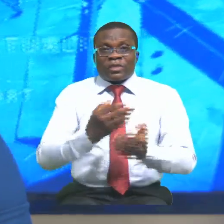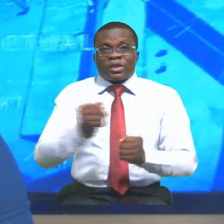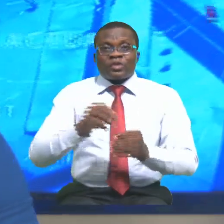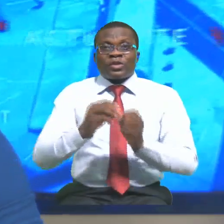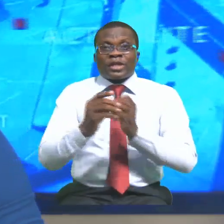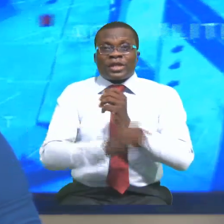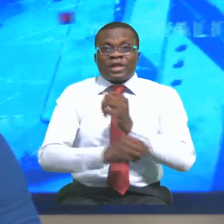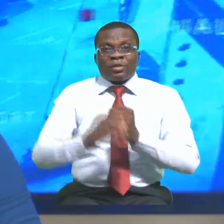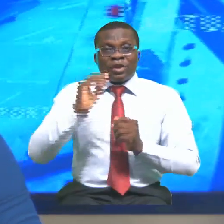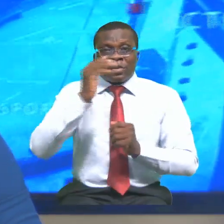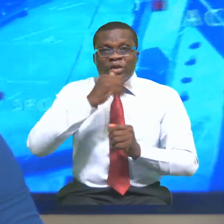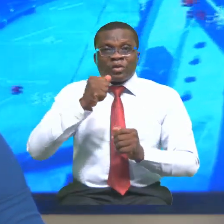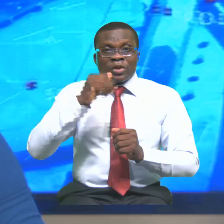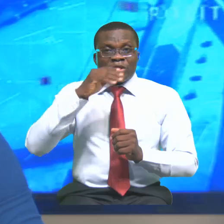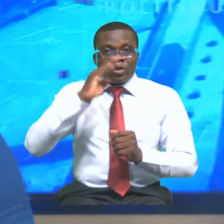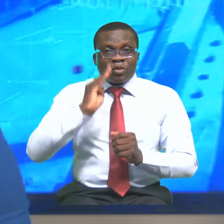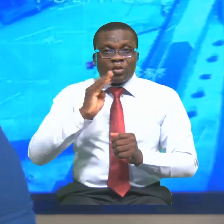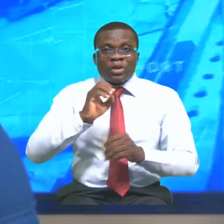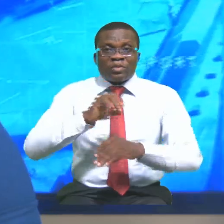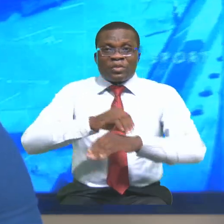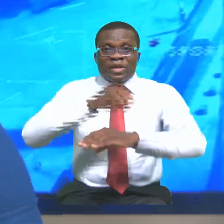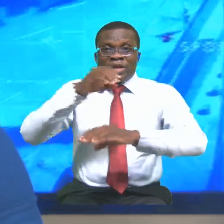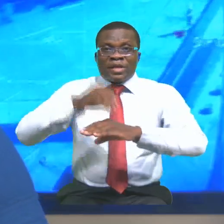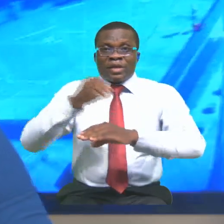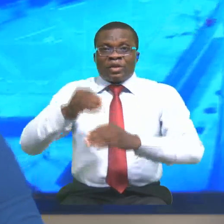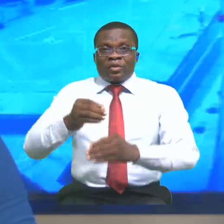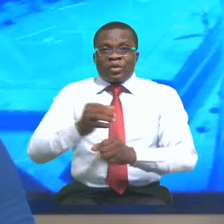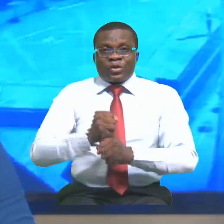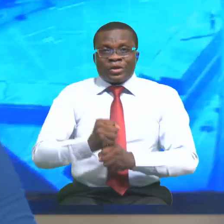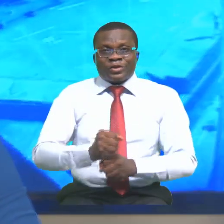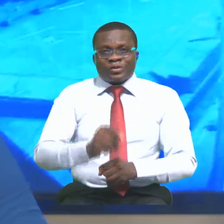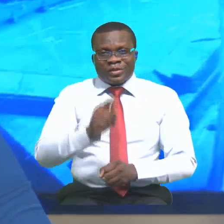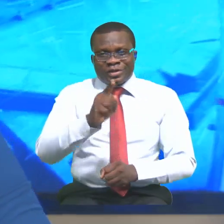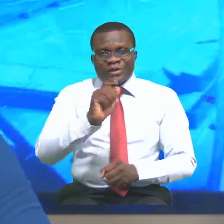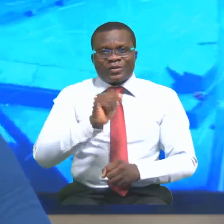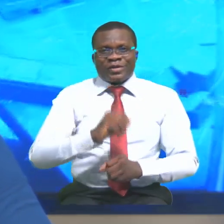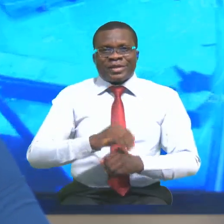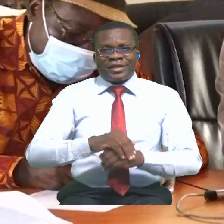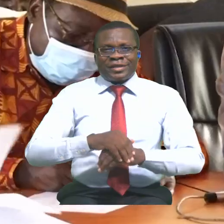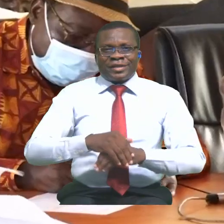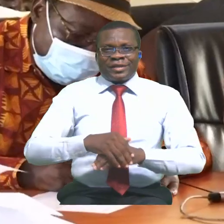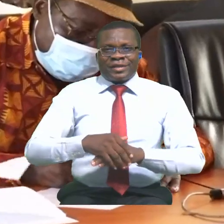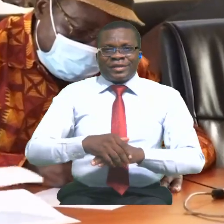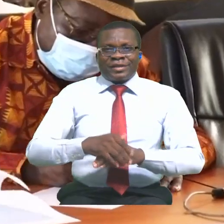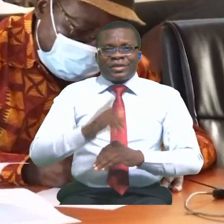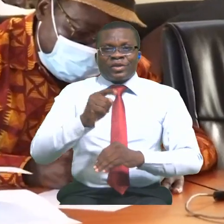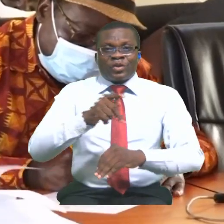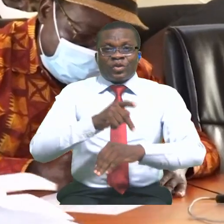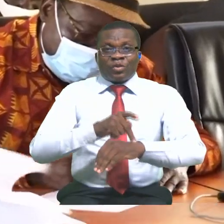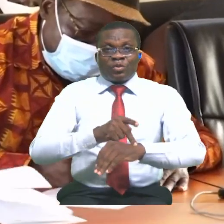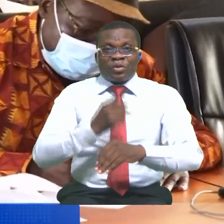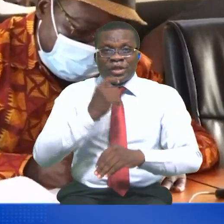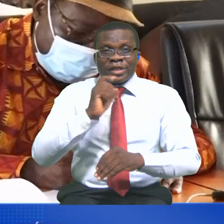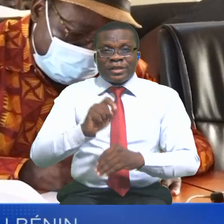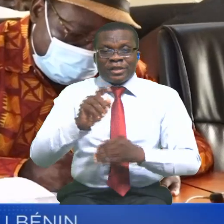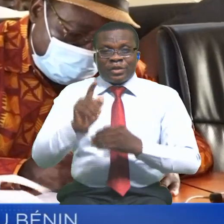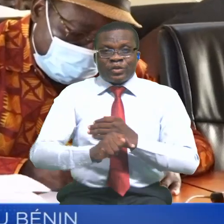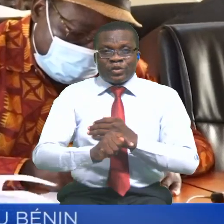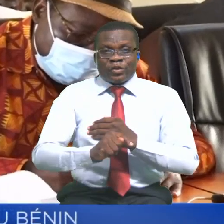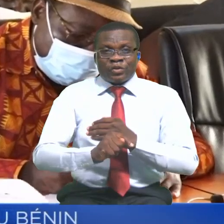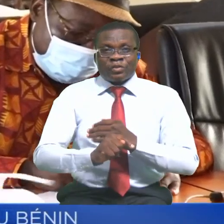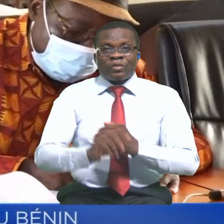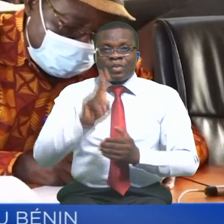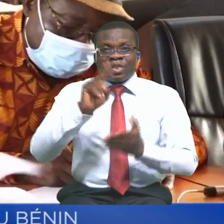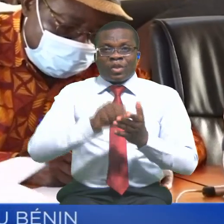la Liborie, du Borgou et des Collines. Le compte rendu de Gisle Poga et de Igor Ayosa. Une période d'exécution